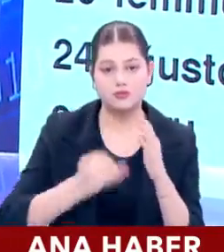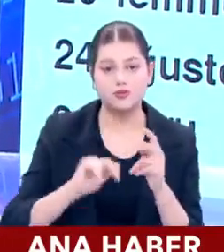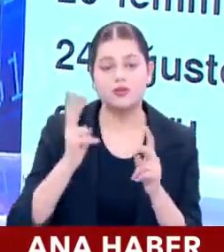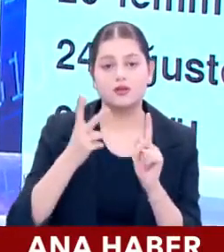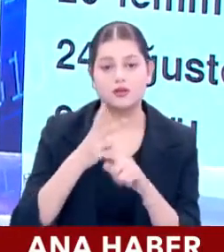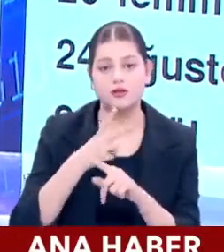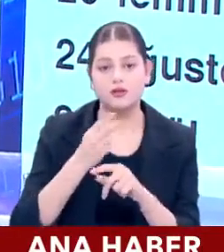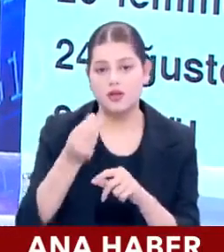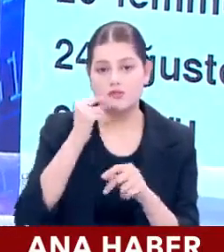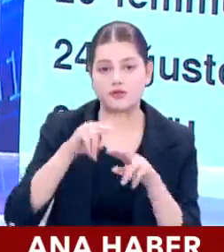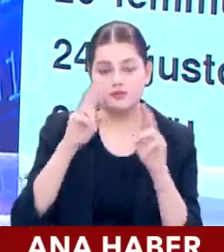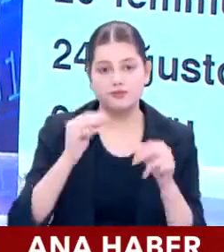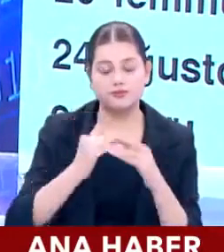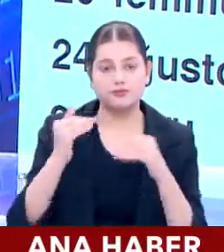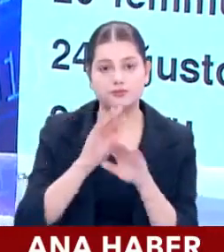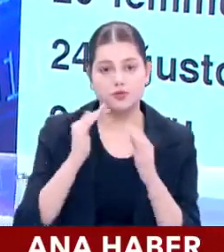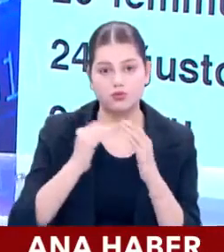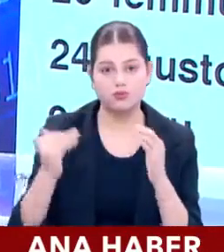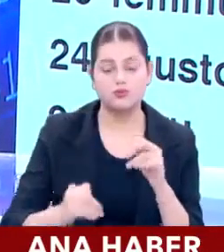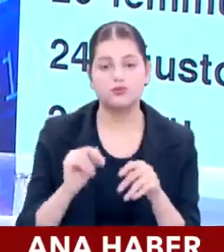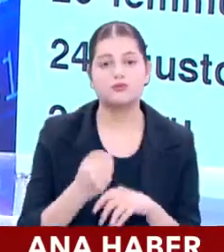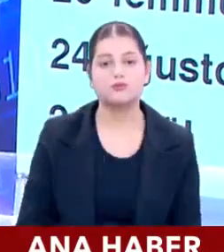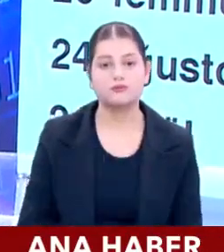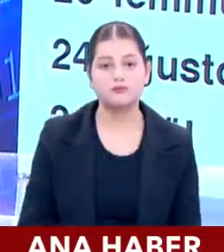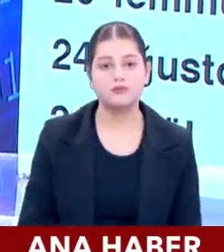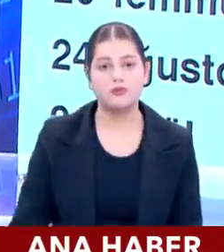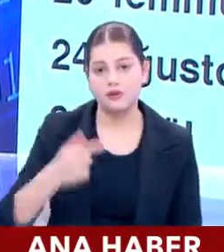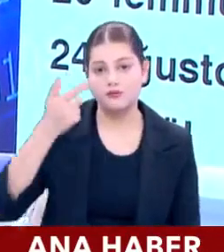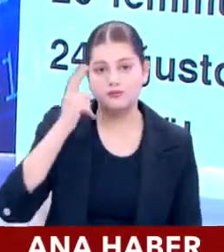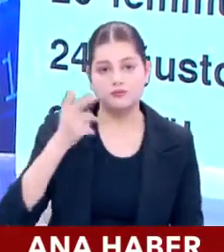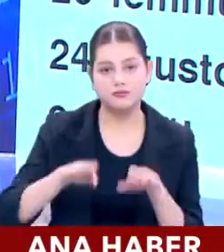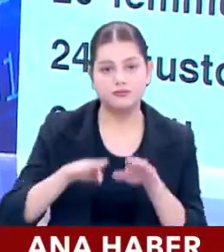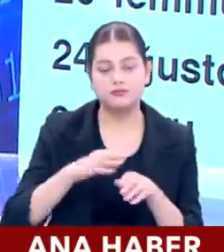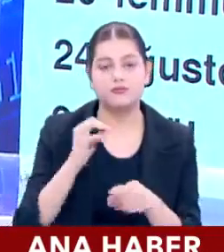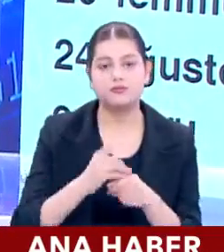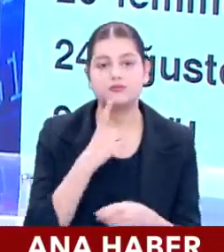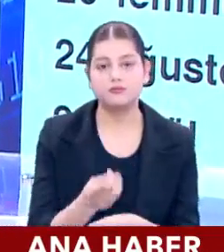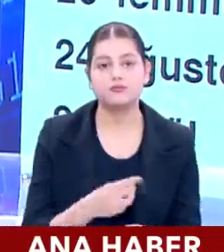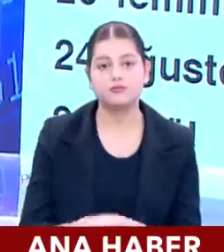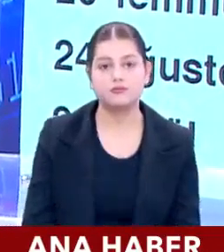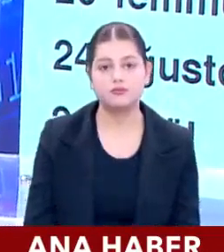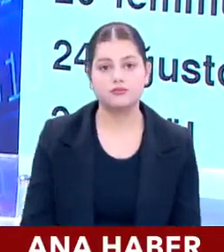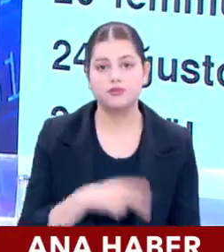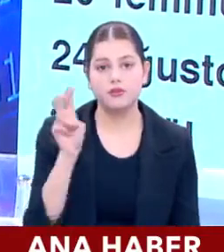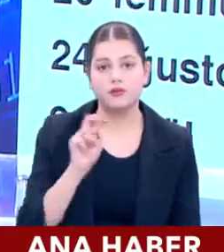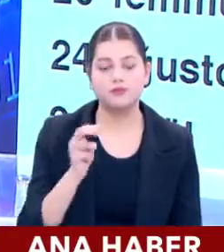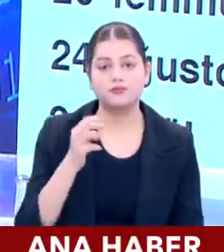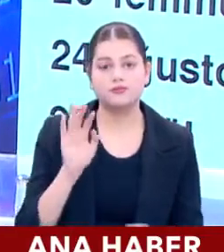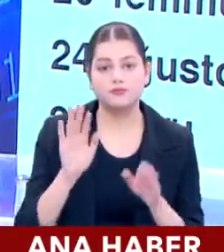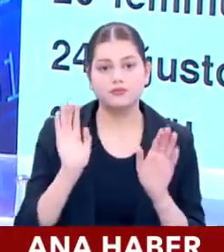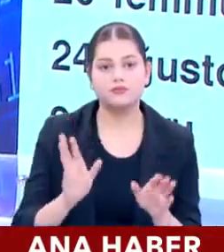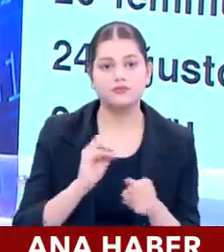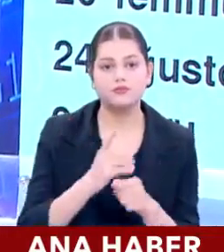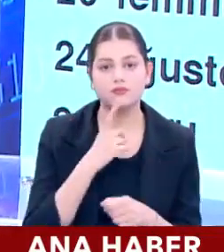iki etiketlerdeki o artışlar düşecek ve belli bir seviyede dengelenecek 2 kur belli bir